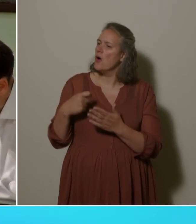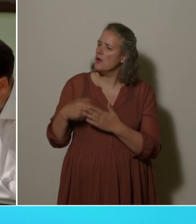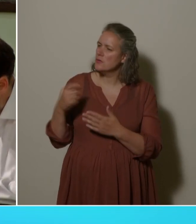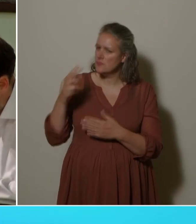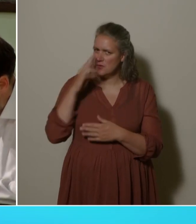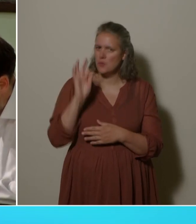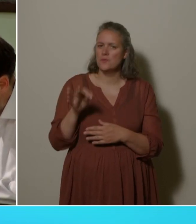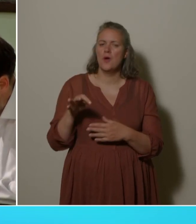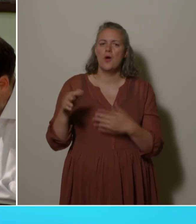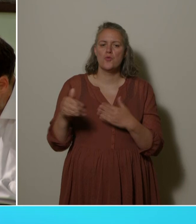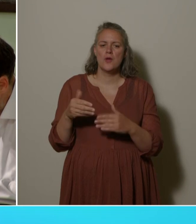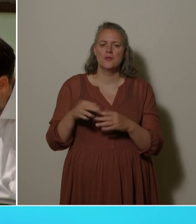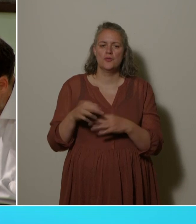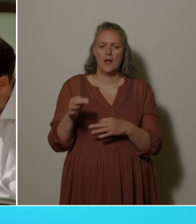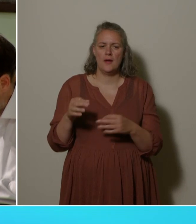Wer diesem